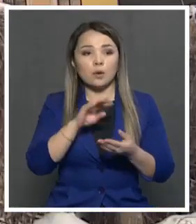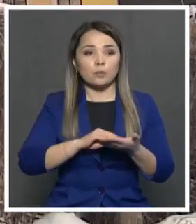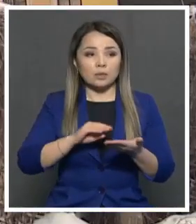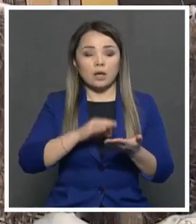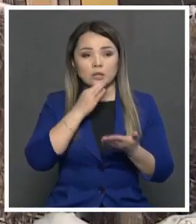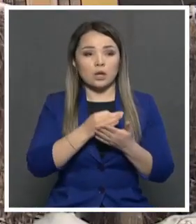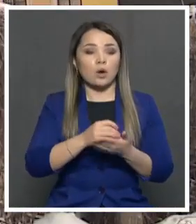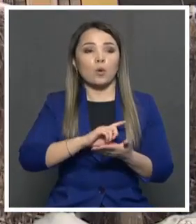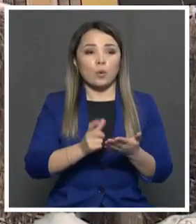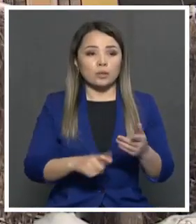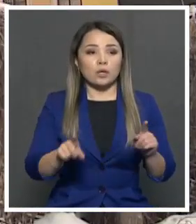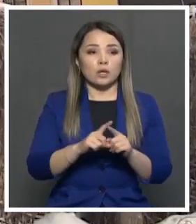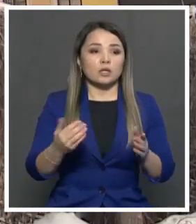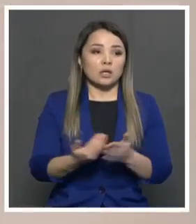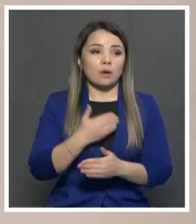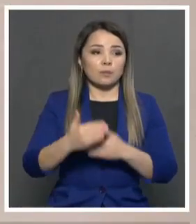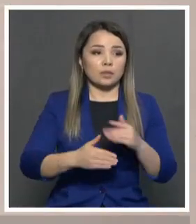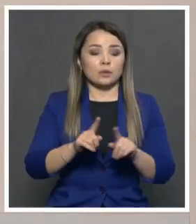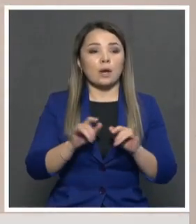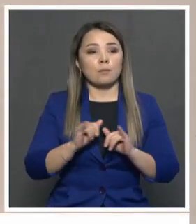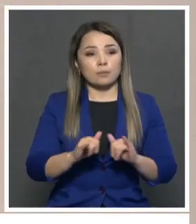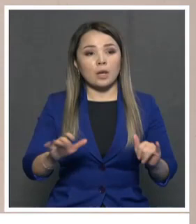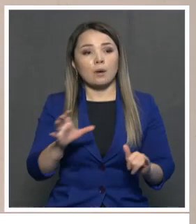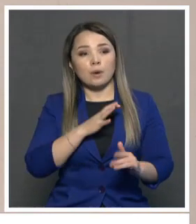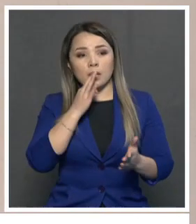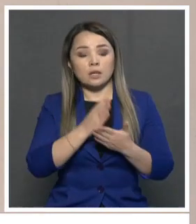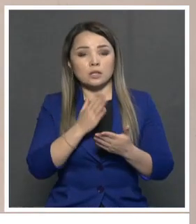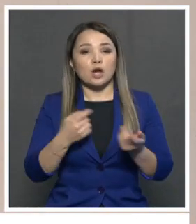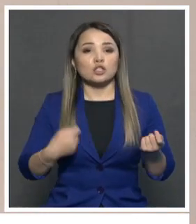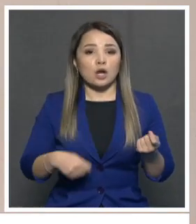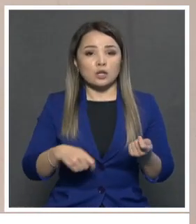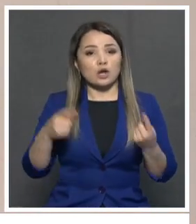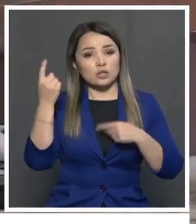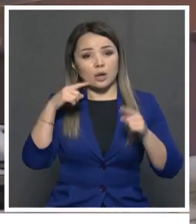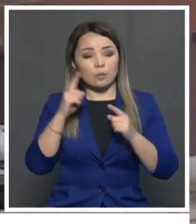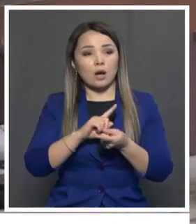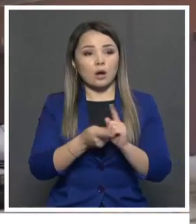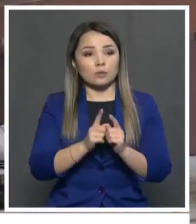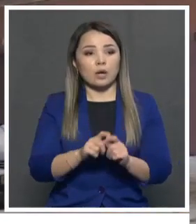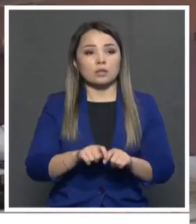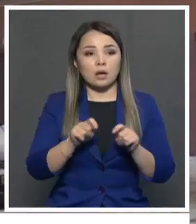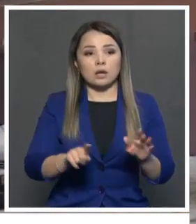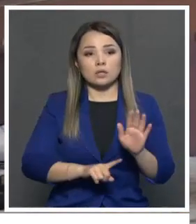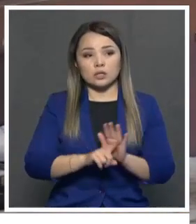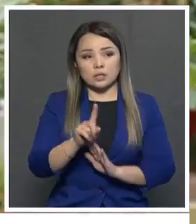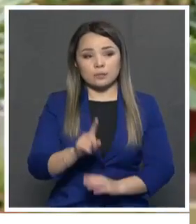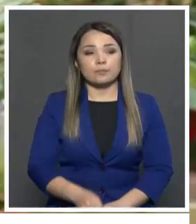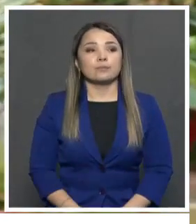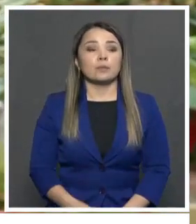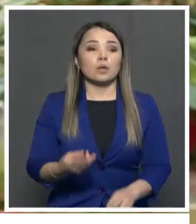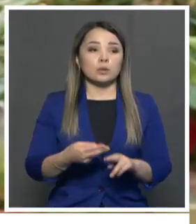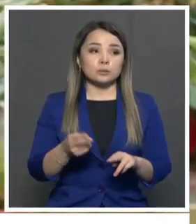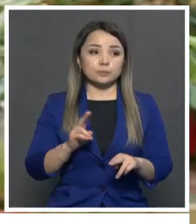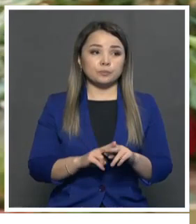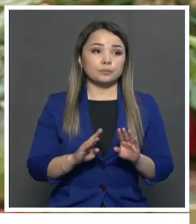өлеңді жаңа түр, жаңа сапамен байытты. Сондықтан көрші елдің мамандары жыраудың шығармаларын аударуға кіріскен. Это